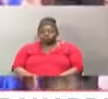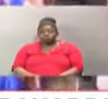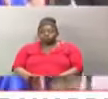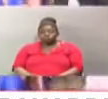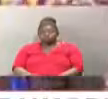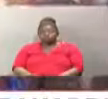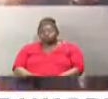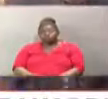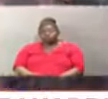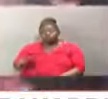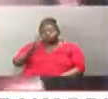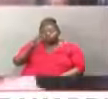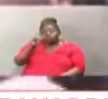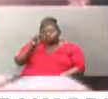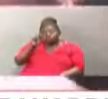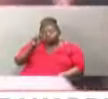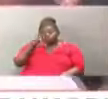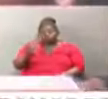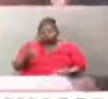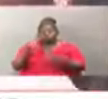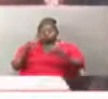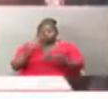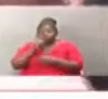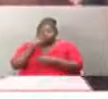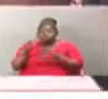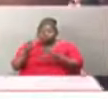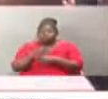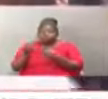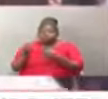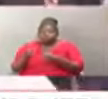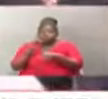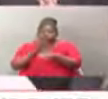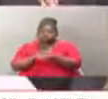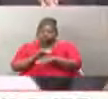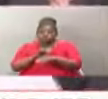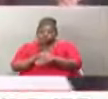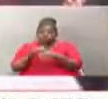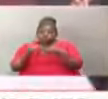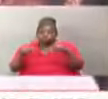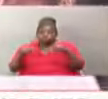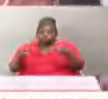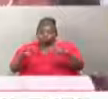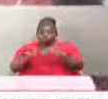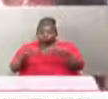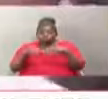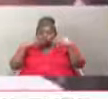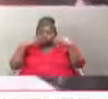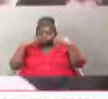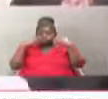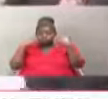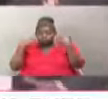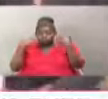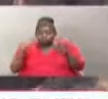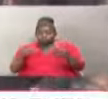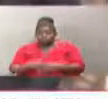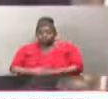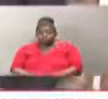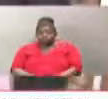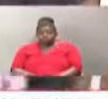Jeno Edward Katumba Wamala agabude abakade okuva munisipali ye Mukono sekukuro nebaleta akasiko kumatama. Twali